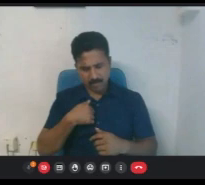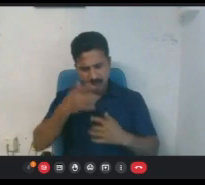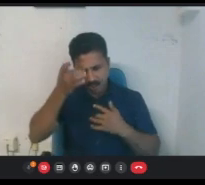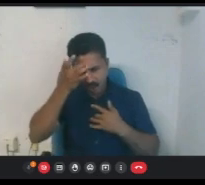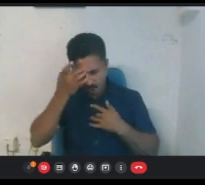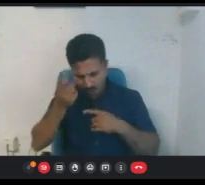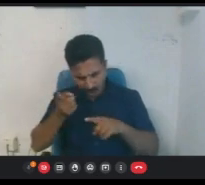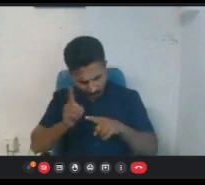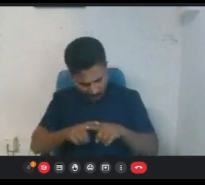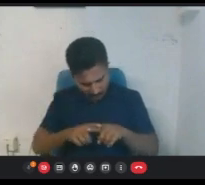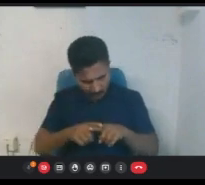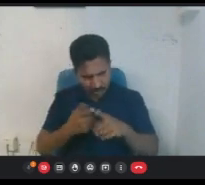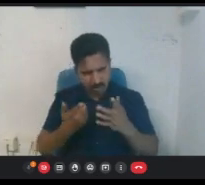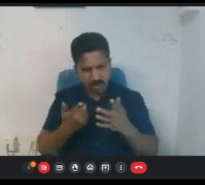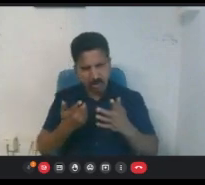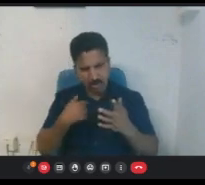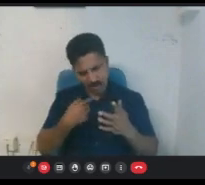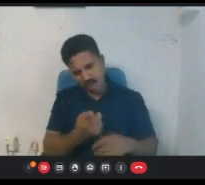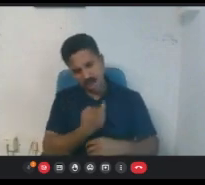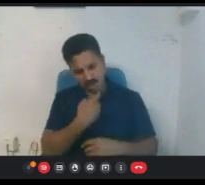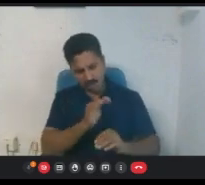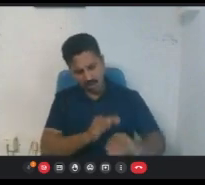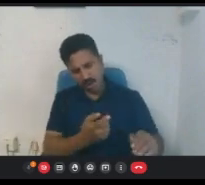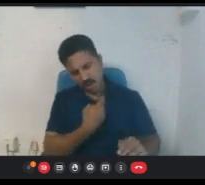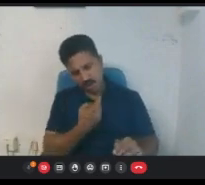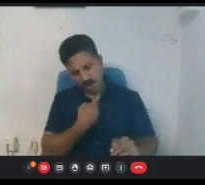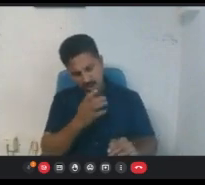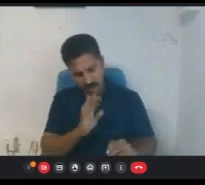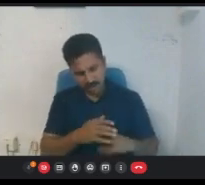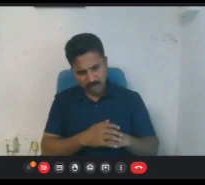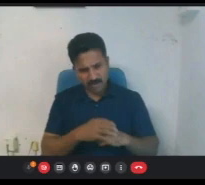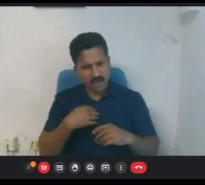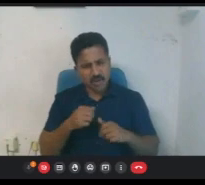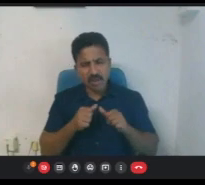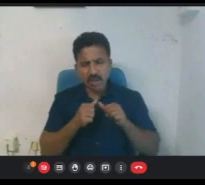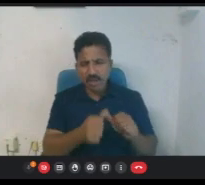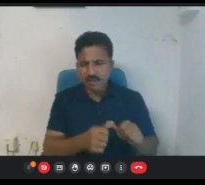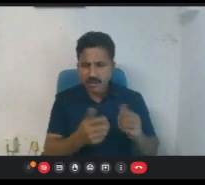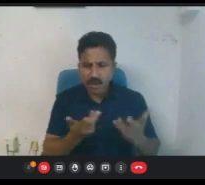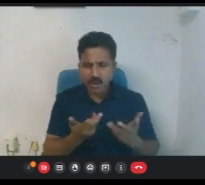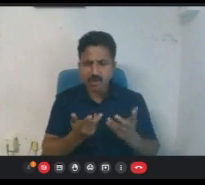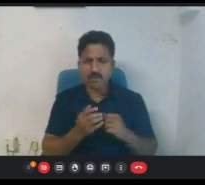സുഖമില്ലായ്മ ഉണ്ടായിരുന്നു, എന്താണെന്ന് ചോദിക്കാറുണ്ട്. അപ്പം അതിന് ഞാൻ എങ്ങനെയാണ് ഒരു മറുപടി കൊടുക്കുക?